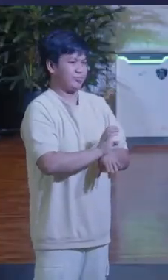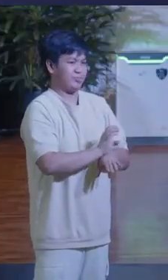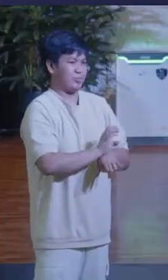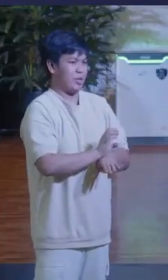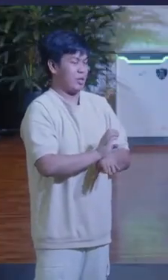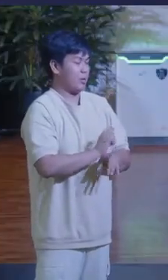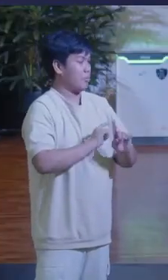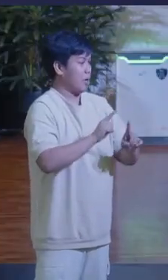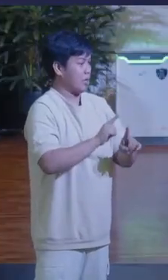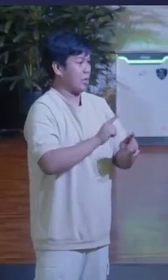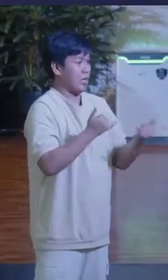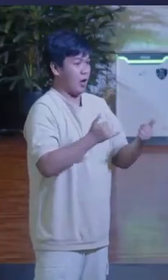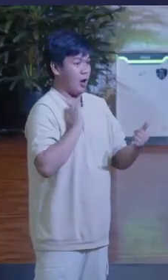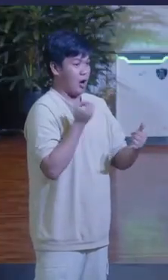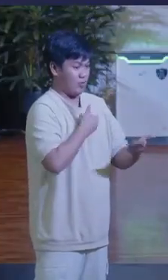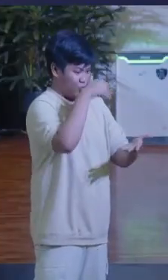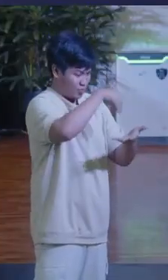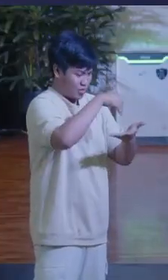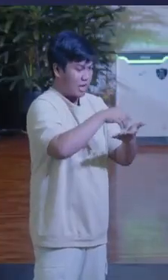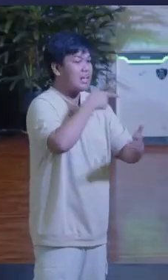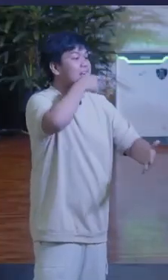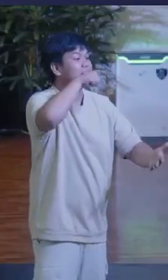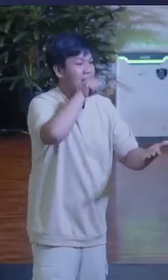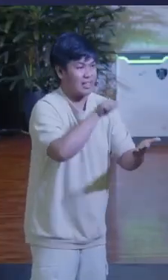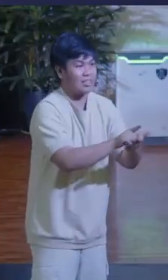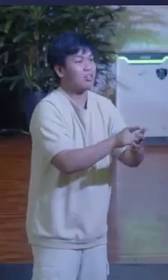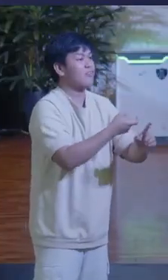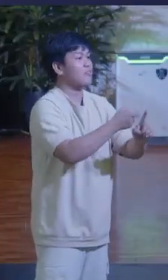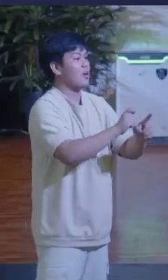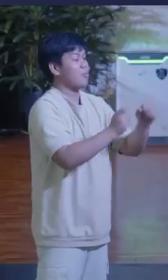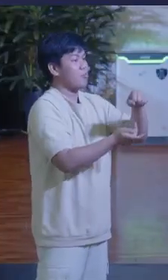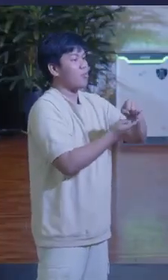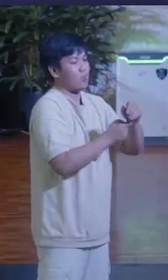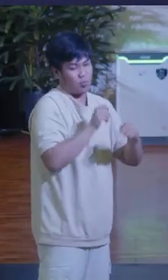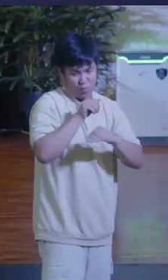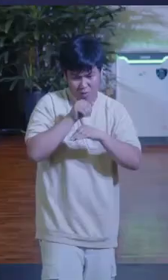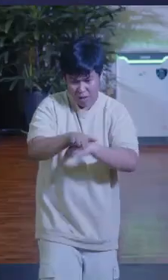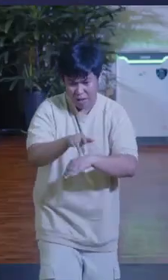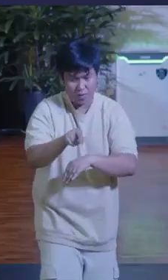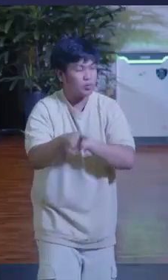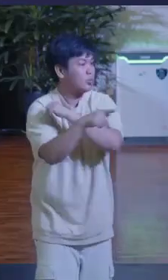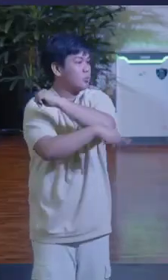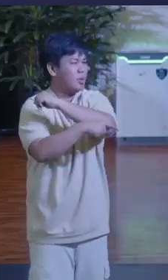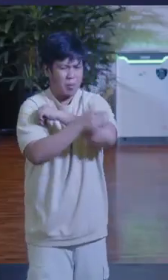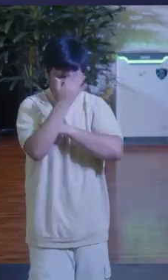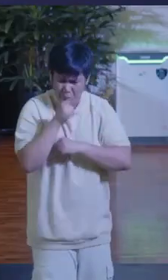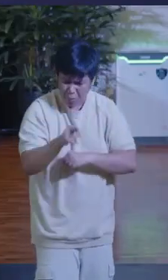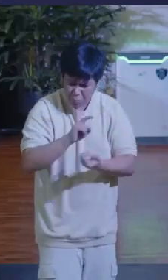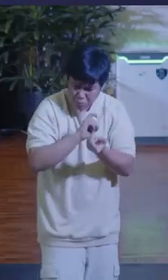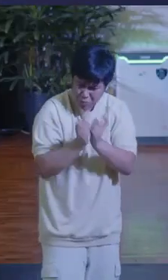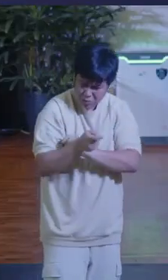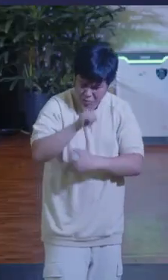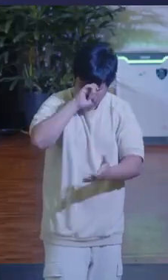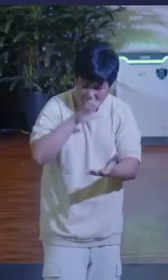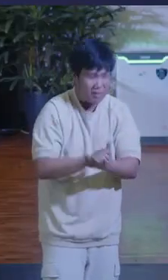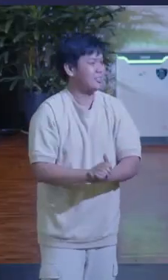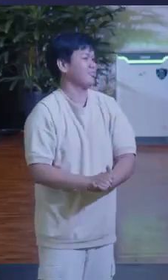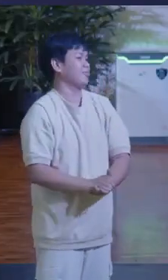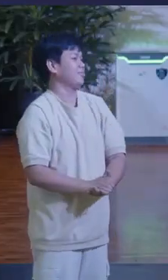Galatia. At yan po ang mga sinulatan niya nitong sulat na ito. At naalala natin